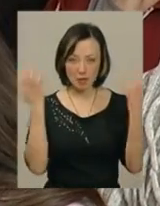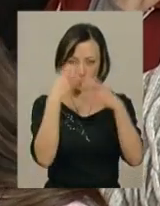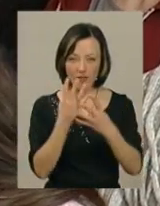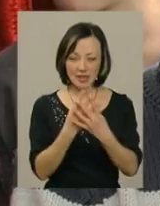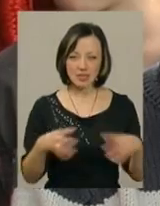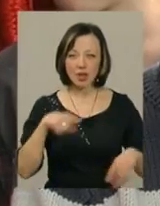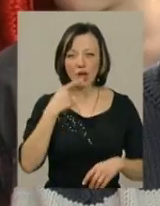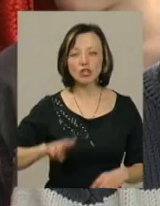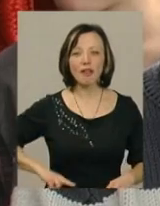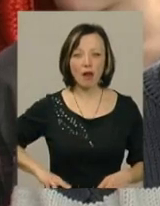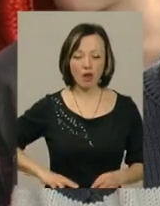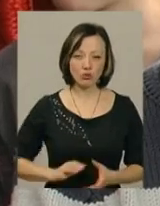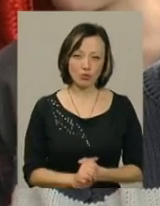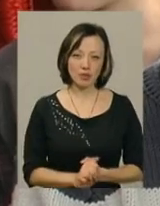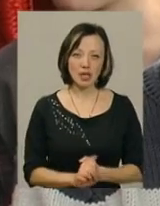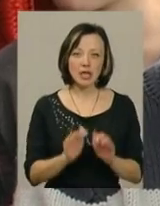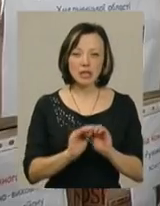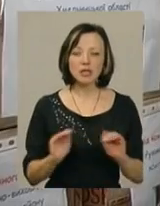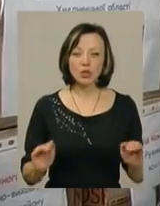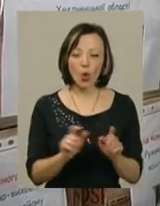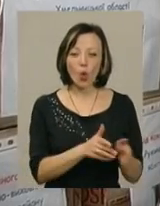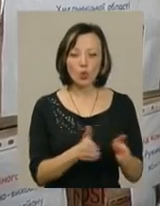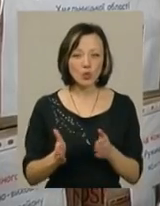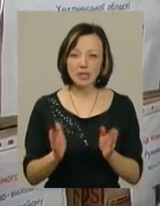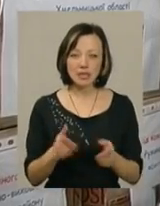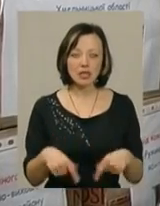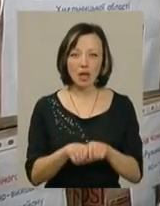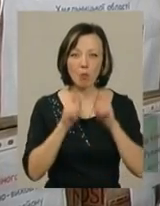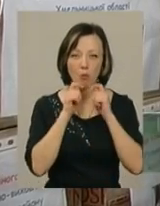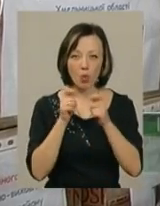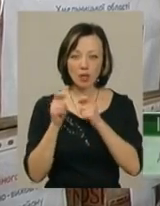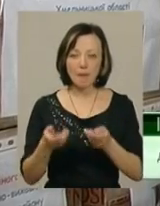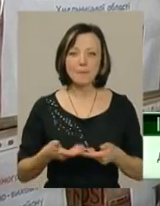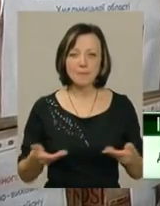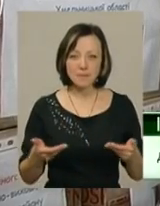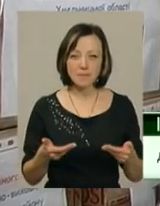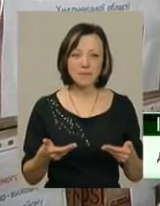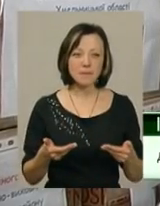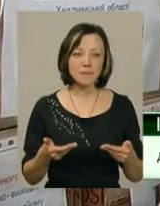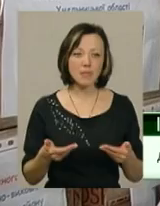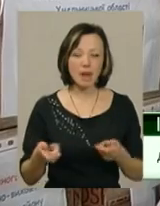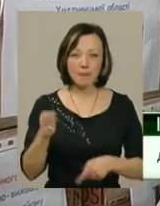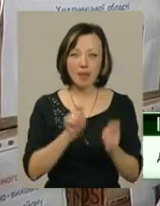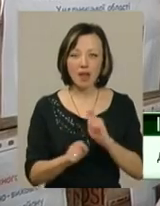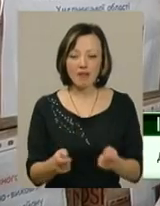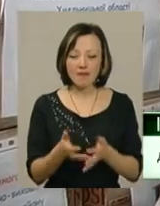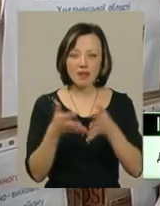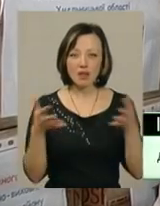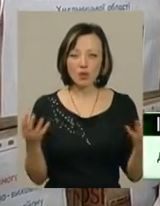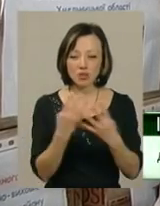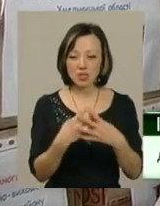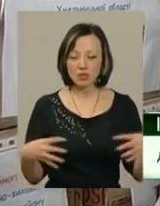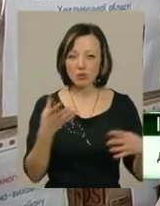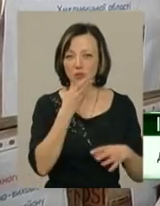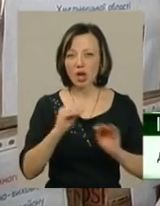каже директор Ірина Миничук. Діти готують не тільки отакі подарунки. Ми плели цілу велику сітку,